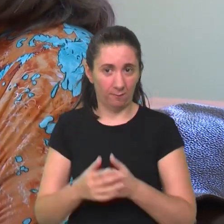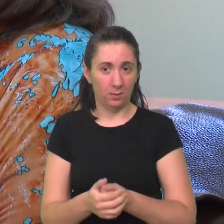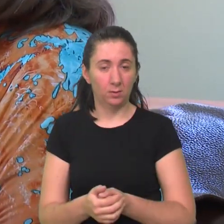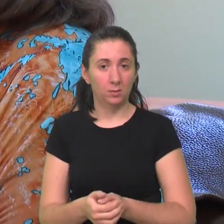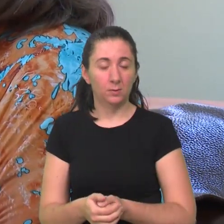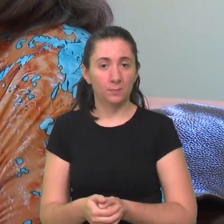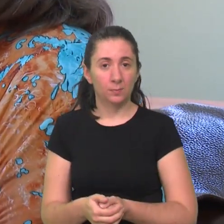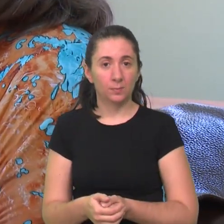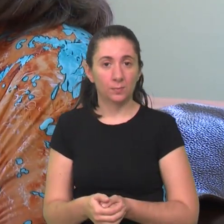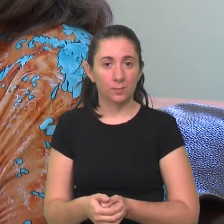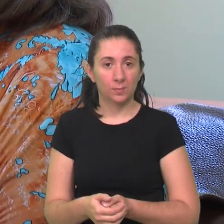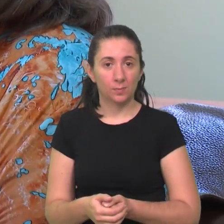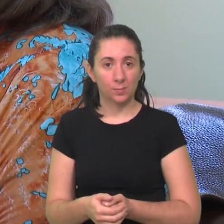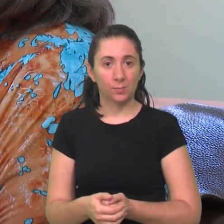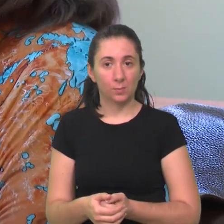Kako?